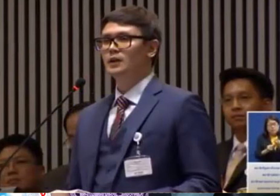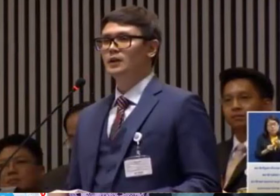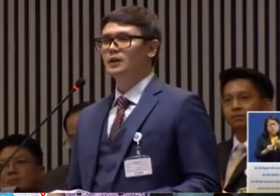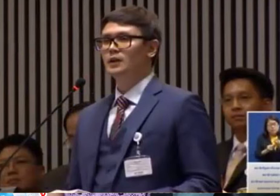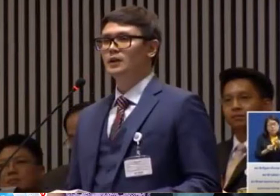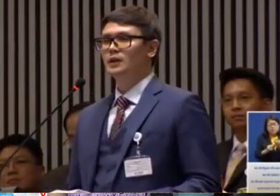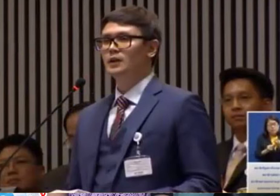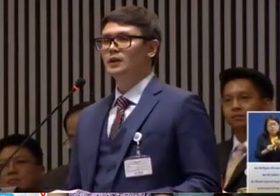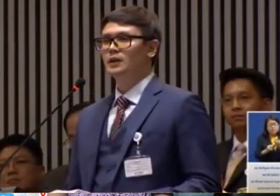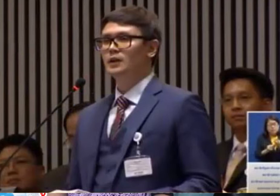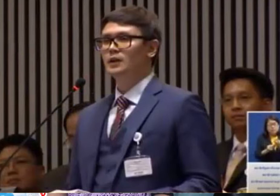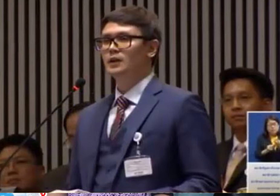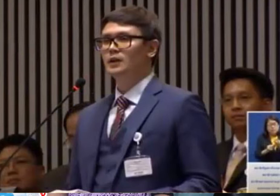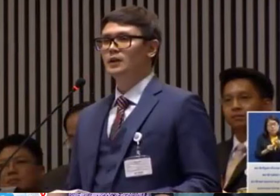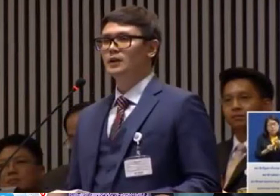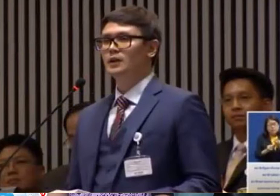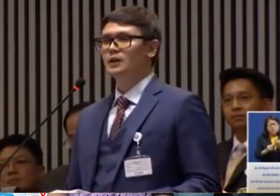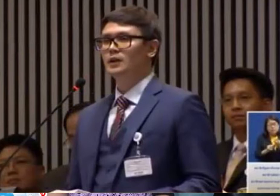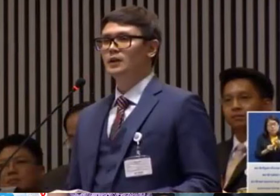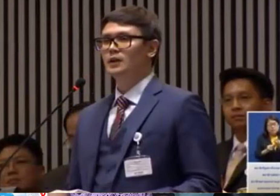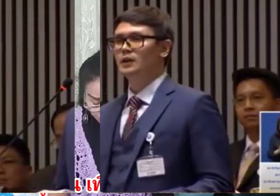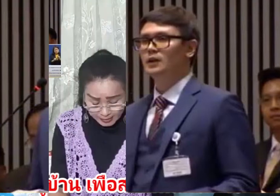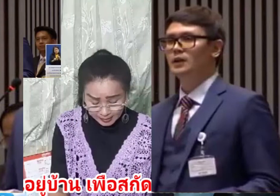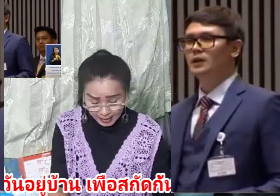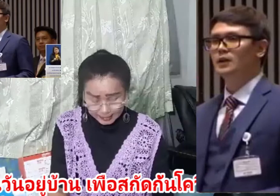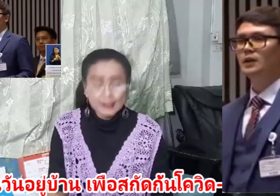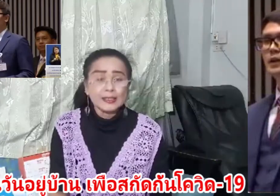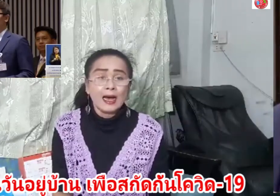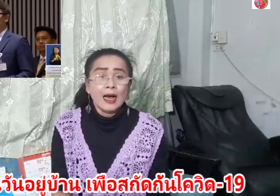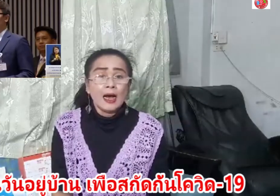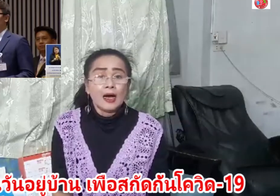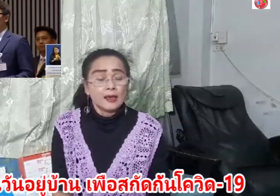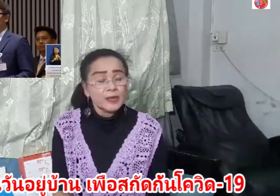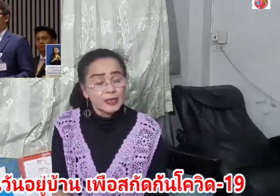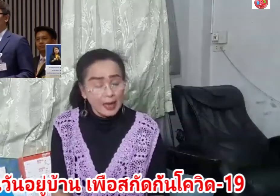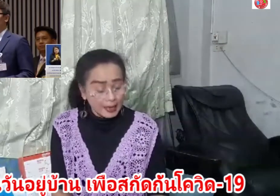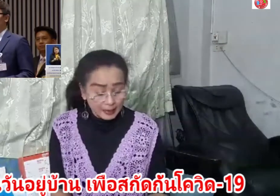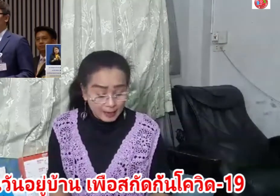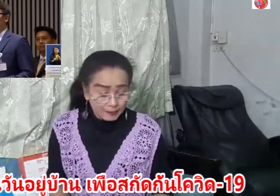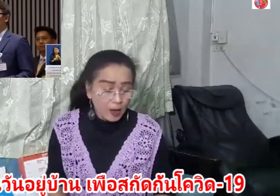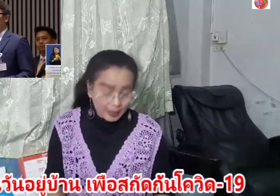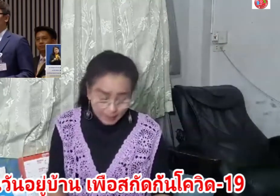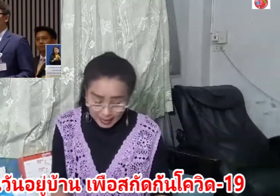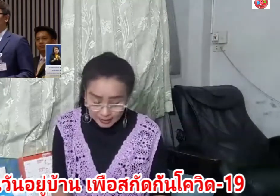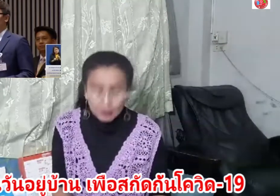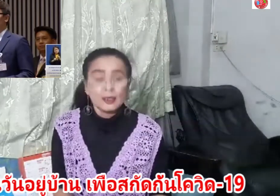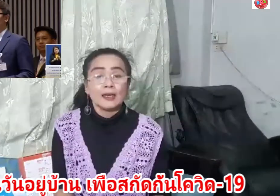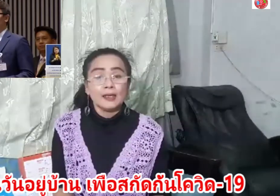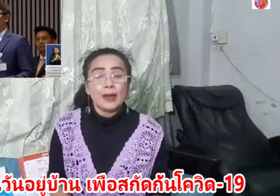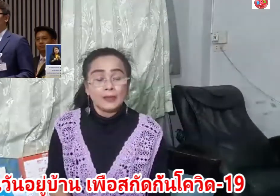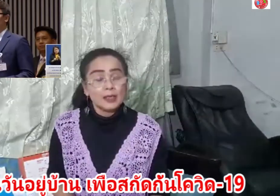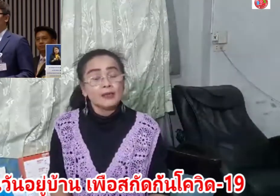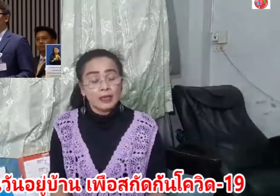ในเรื่องของคดีนะคะแล้วก็รัฐมีบทบาทอย่างไรที่จะดำเนินการนะคะป้องกันไม่ให้เกิดคดีแ